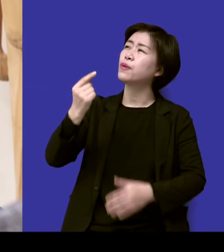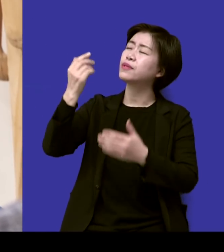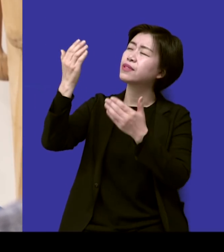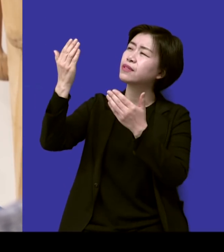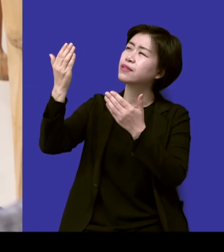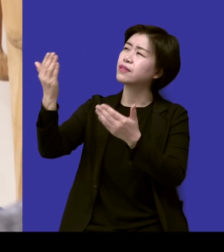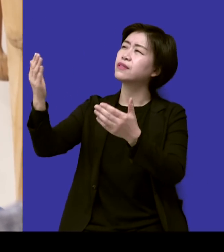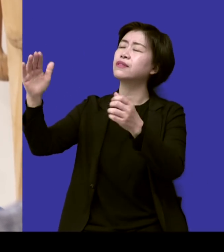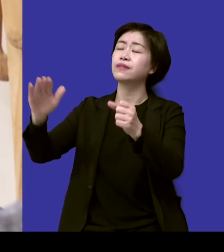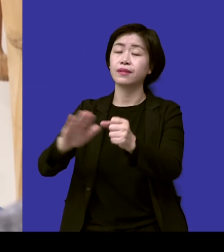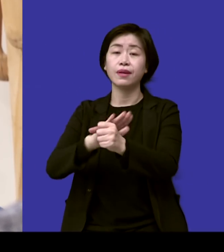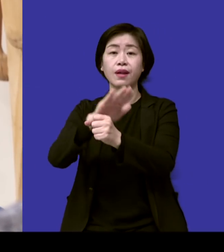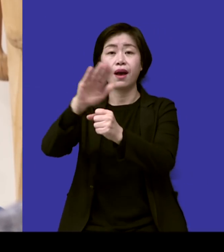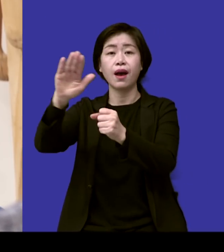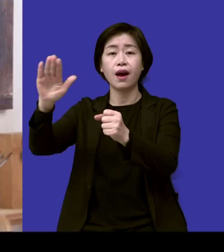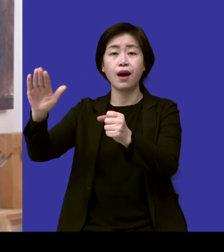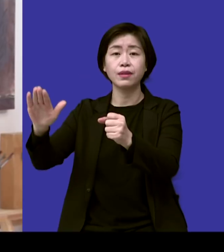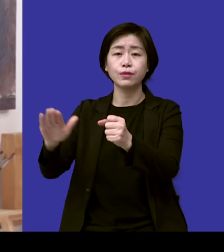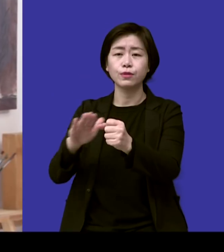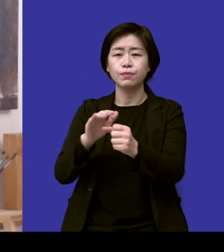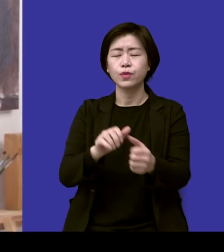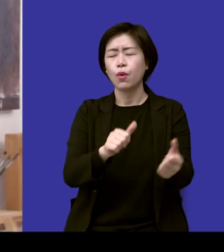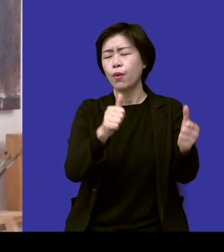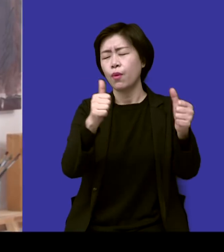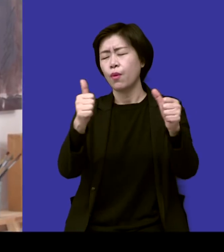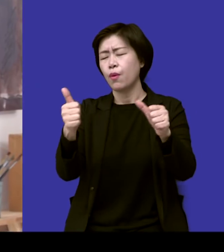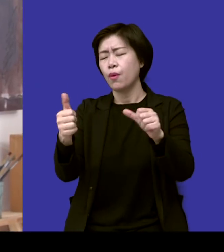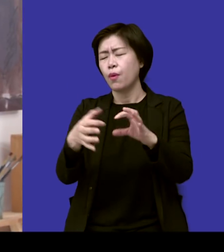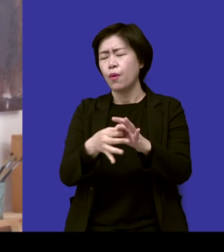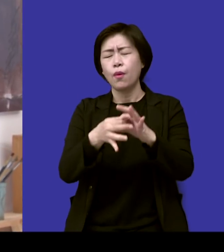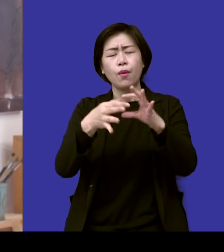다시 오실 그 사랑